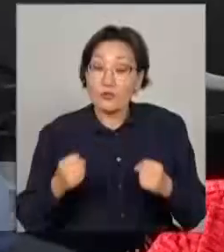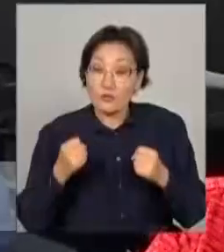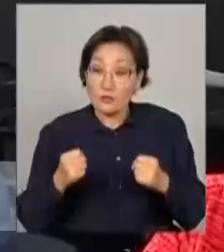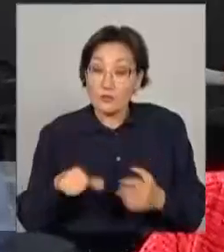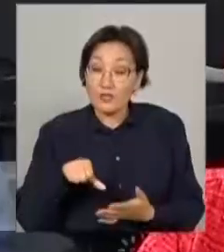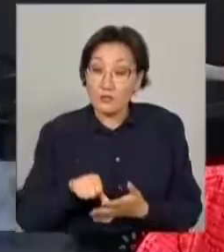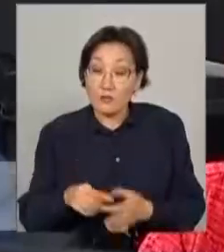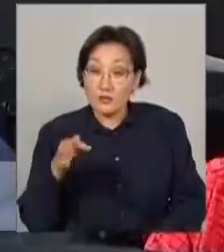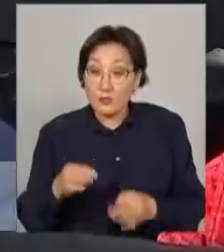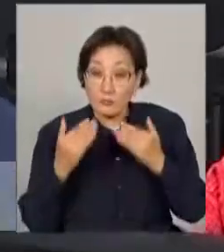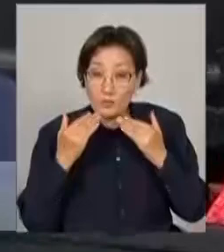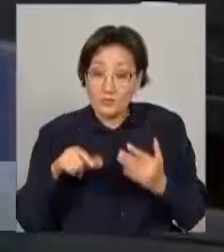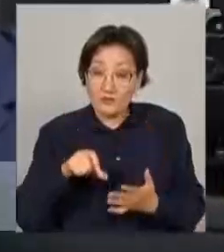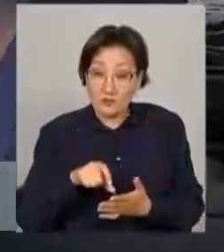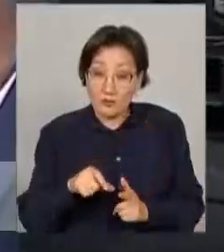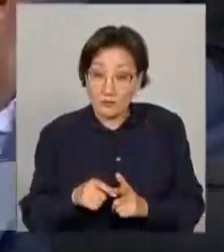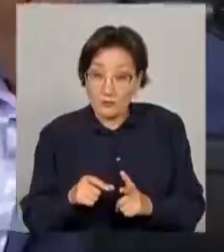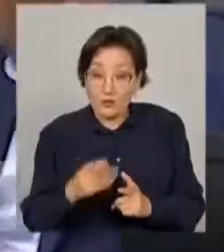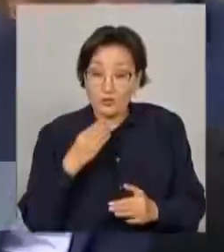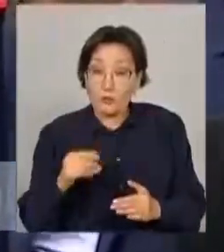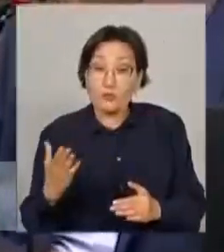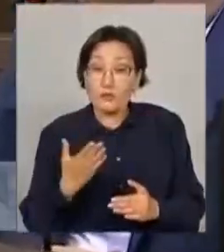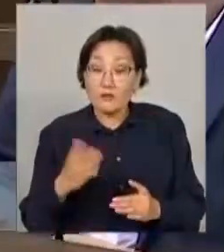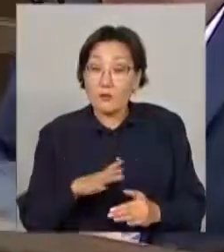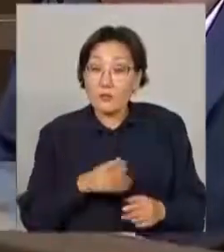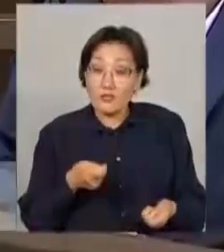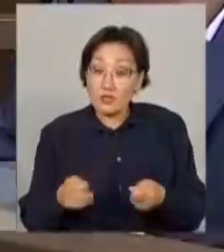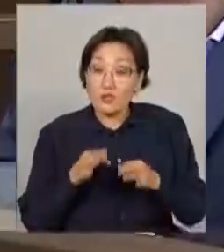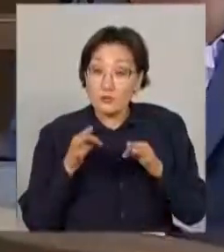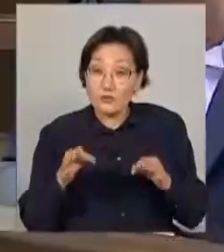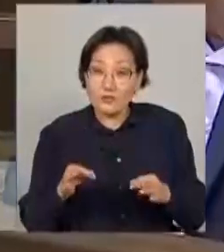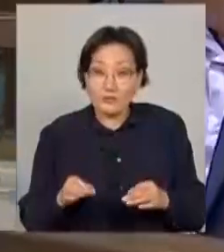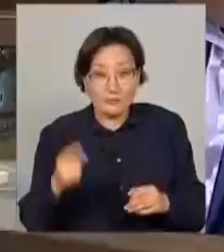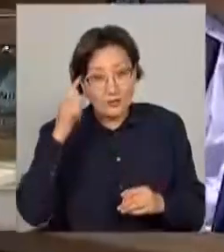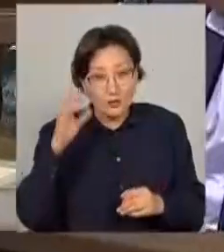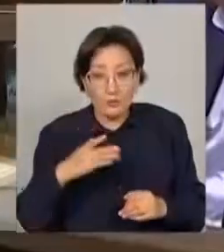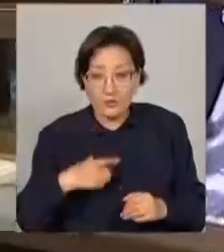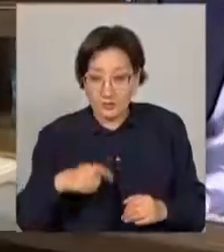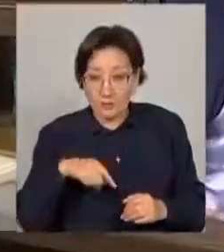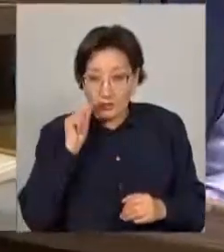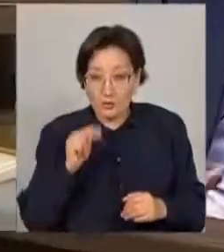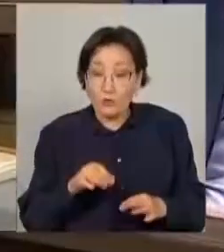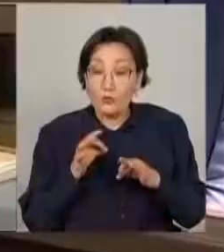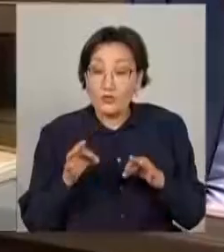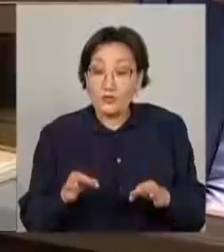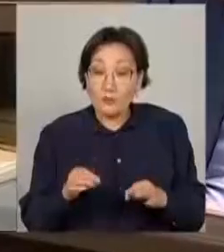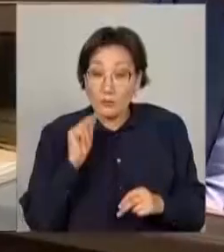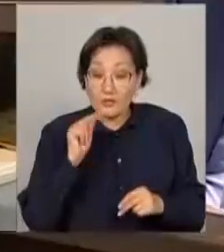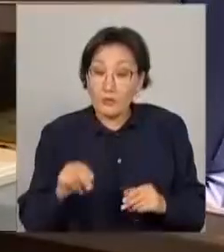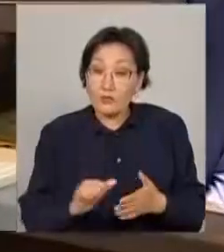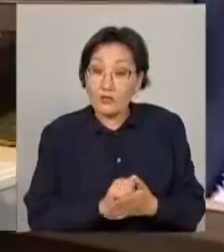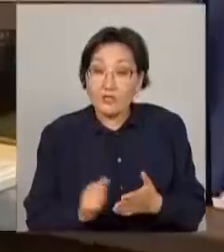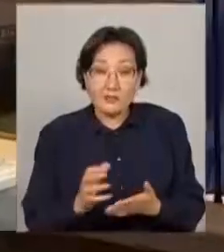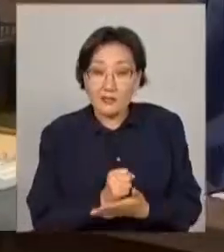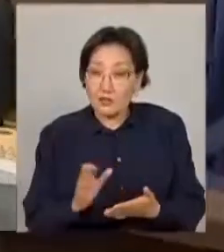выступил в суде с последним словом своей речи бывший чиновник заявил что не считает себя виновным он отметил что В обвинительном